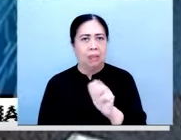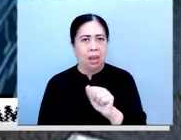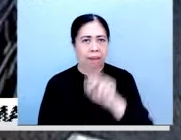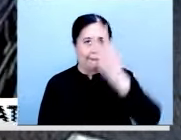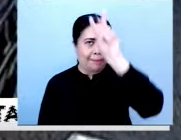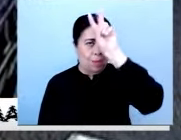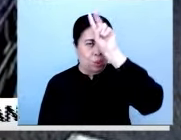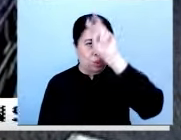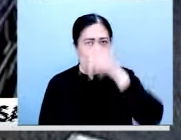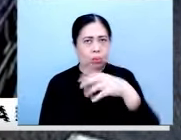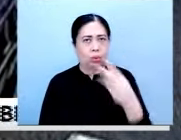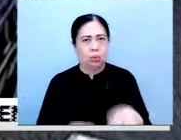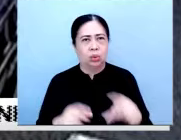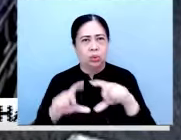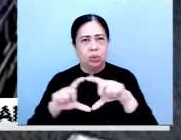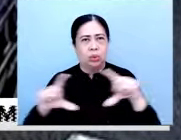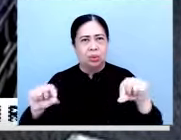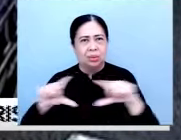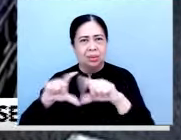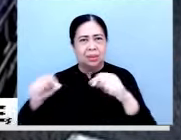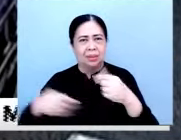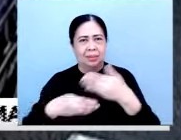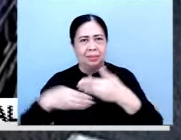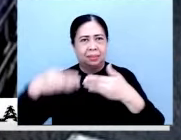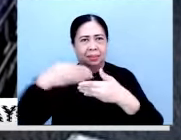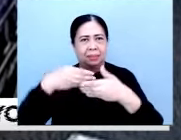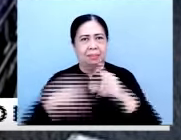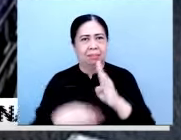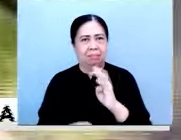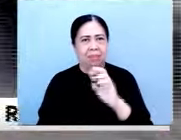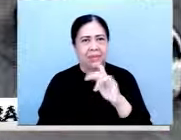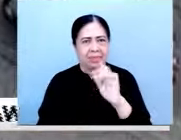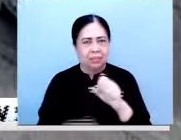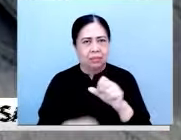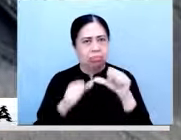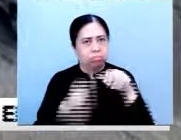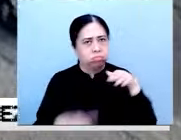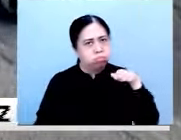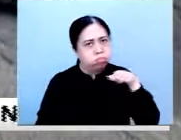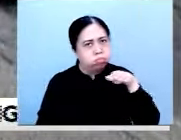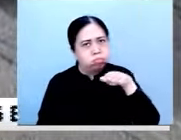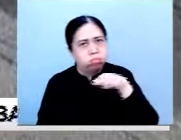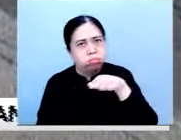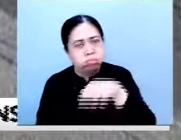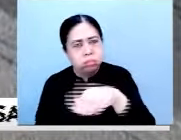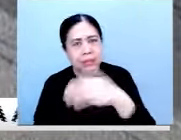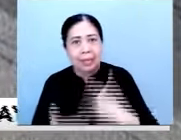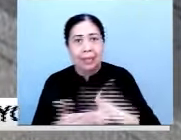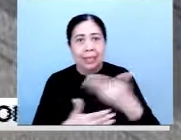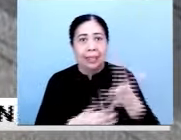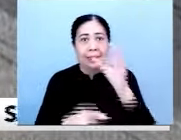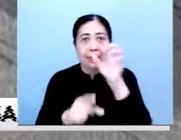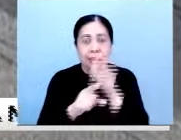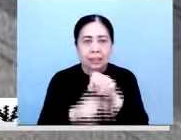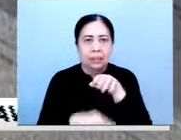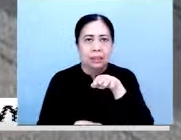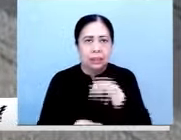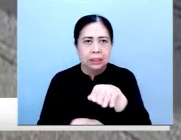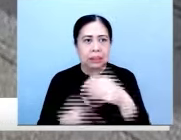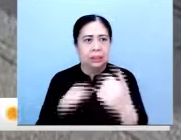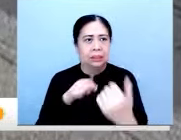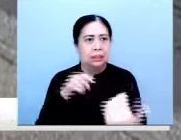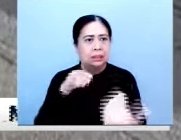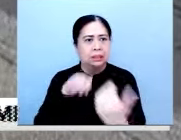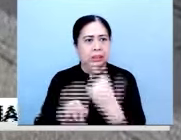o ladrilyo na karga ng truck na tuloy-tuloy pa rin ng takbo. Sa sunod na kuha, kitang nagka-counterflow ang truck